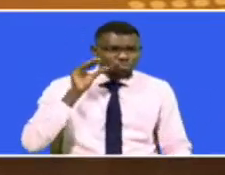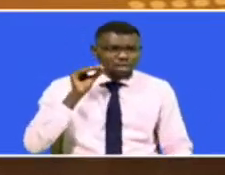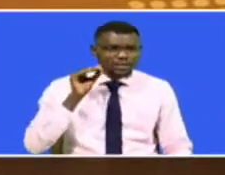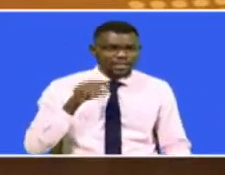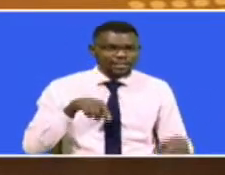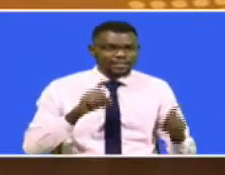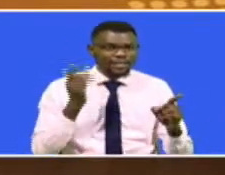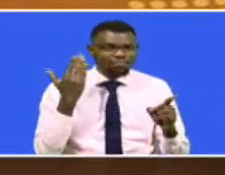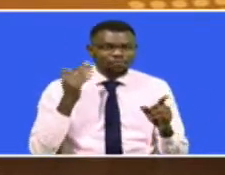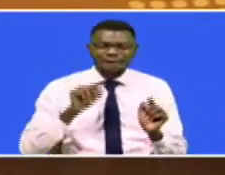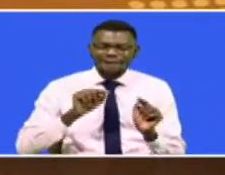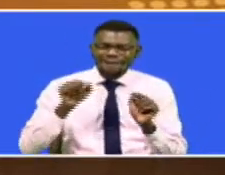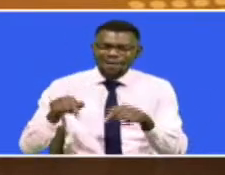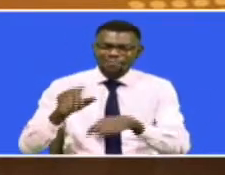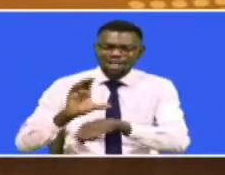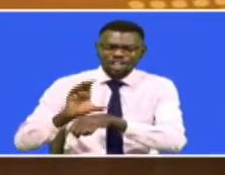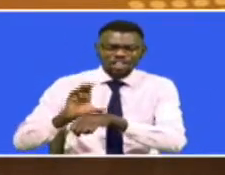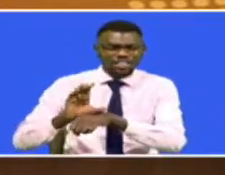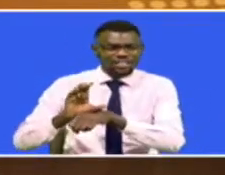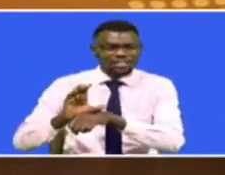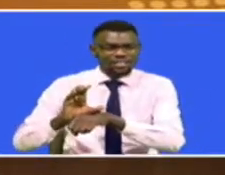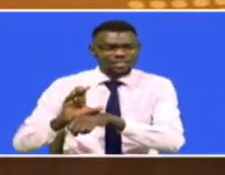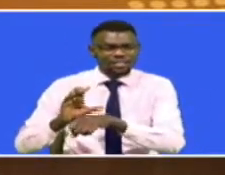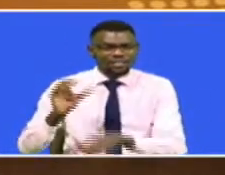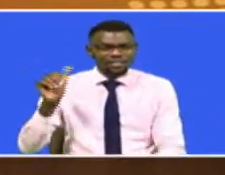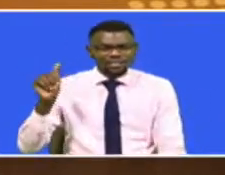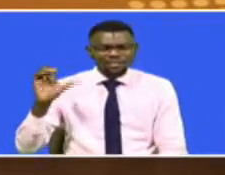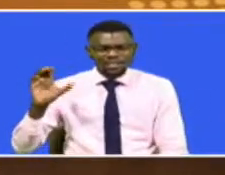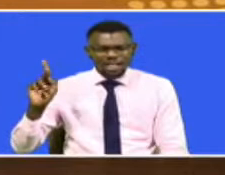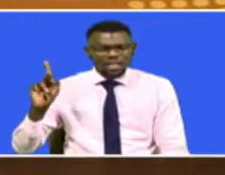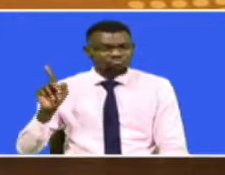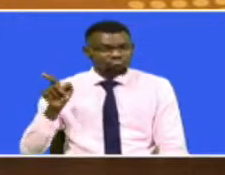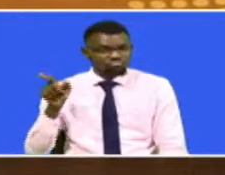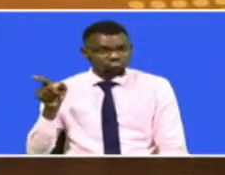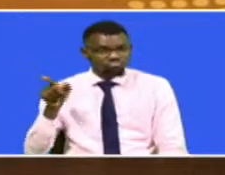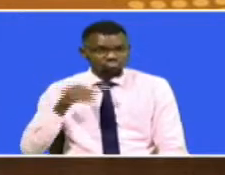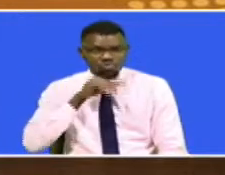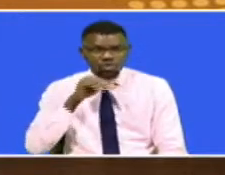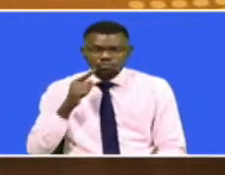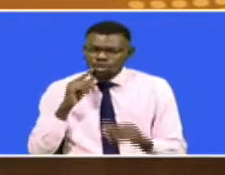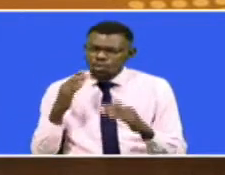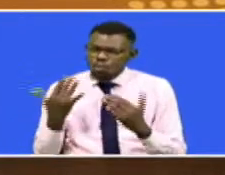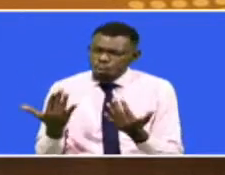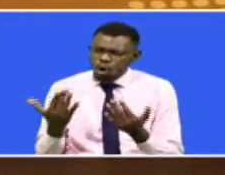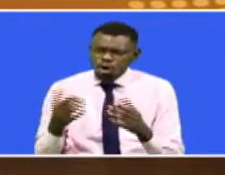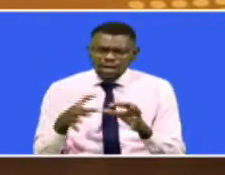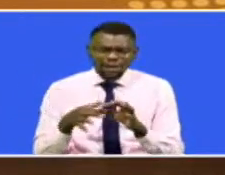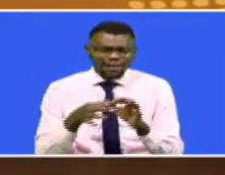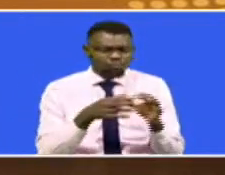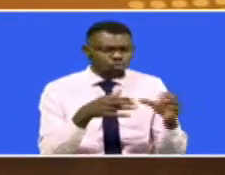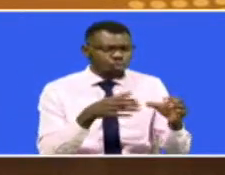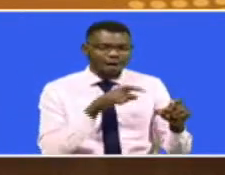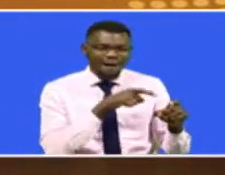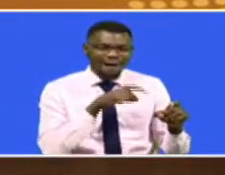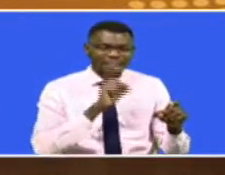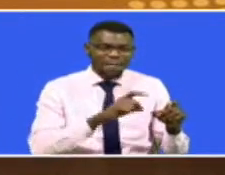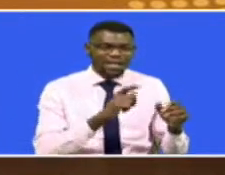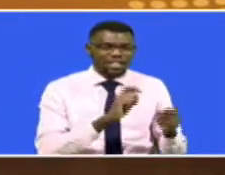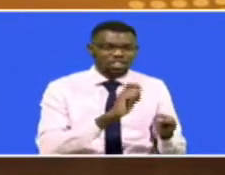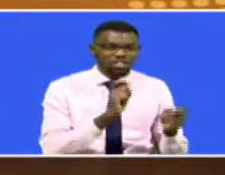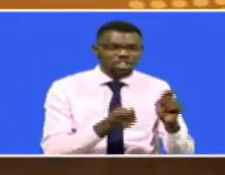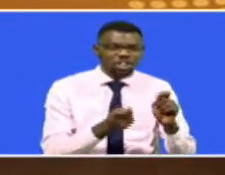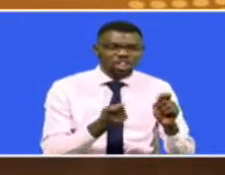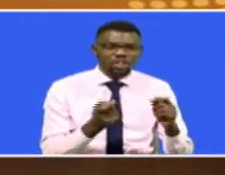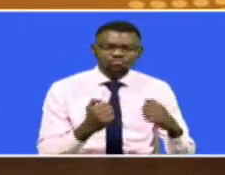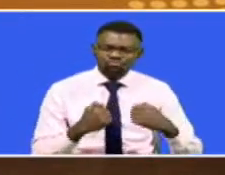ibada katika kanisa la Kianglikani mjini humo, Raila alisema muungano huo utafanywa marekebisho ili uimarike vyema